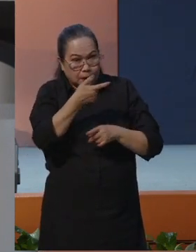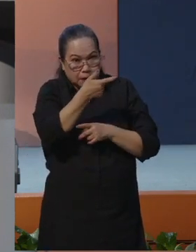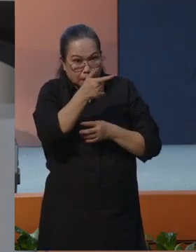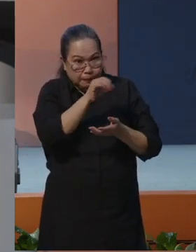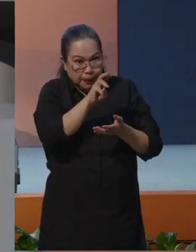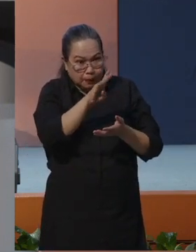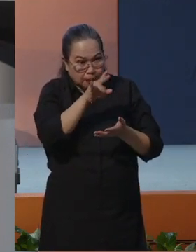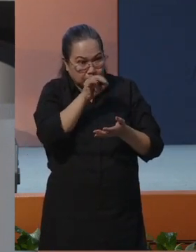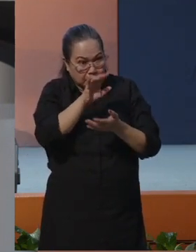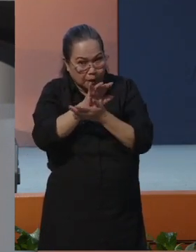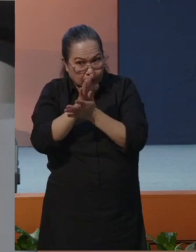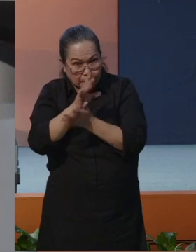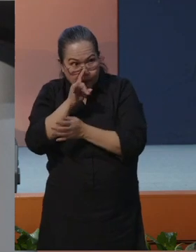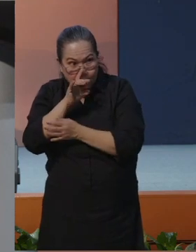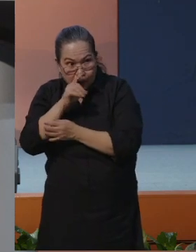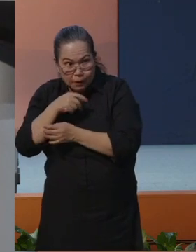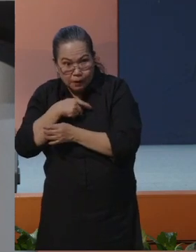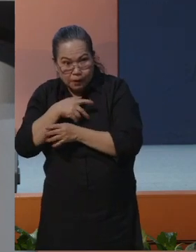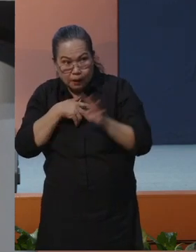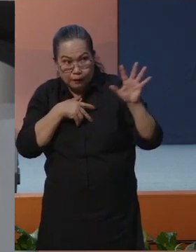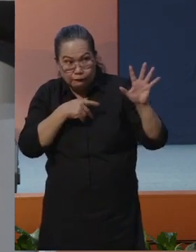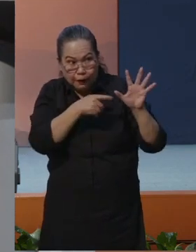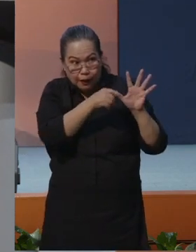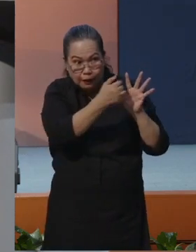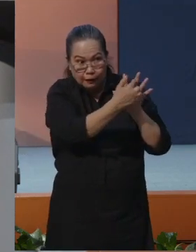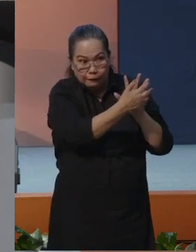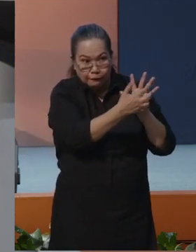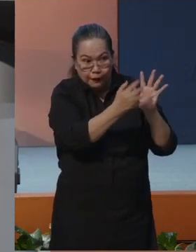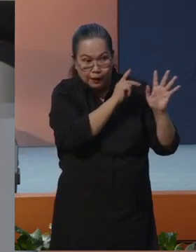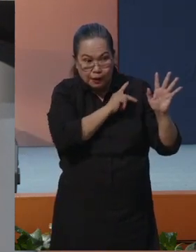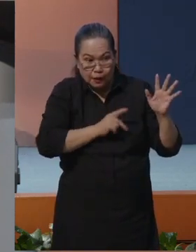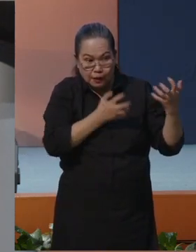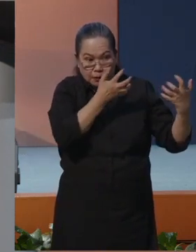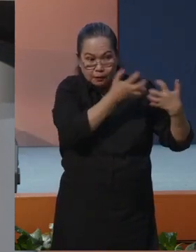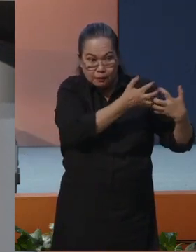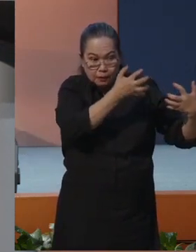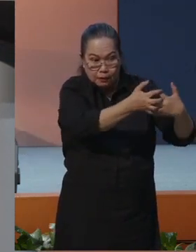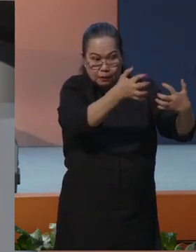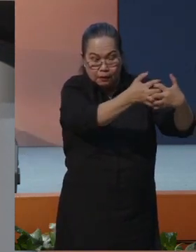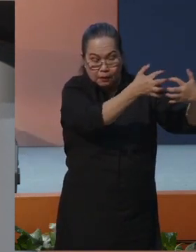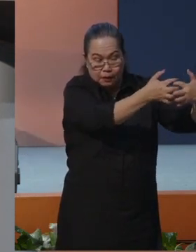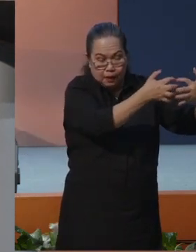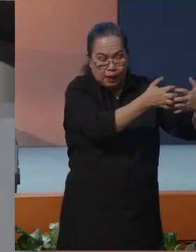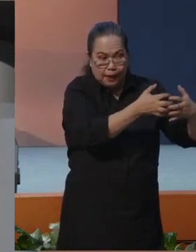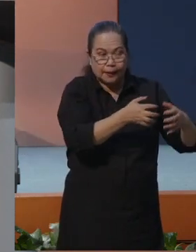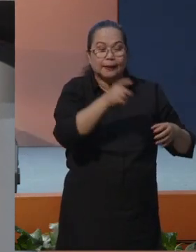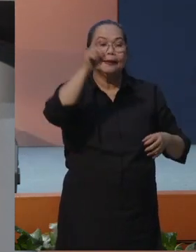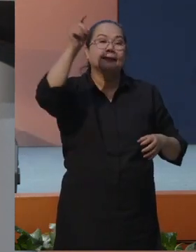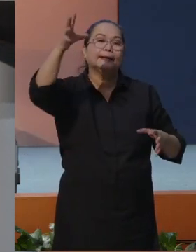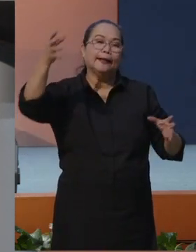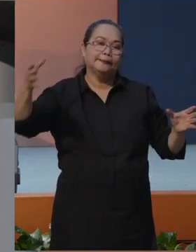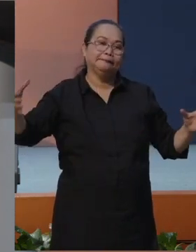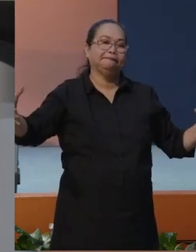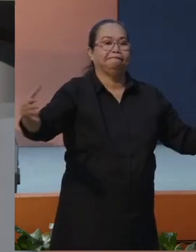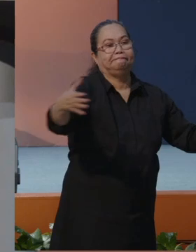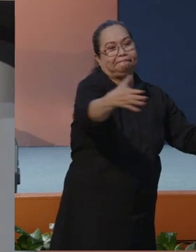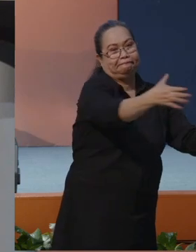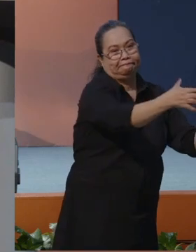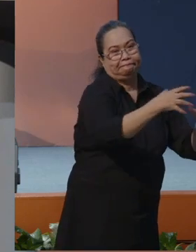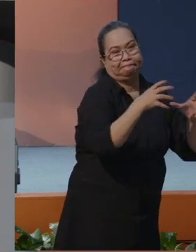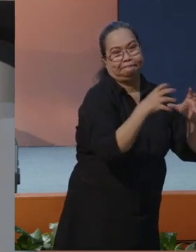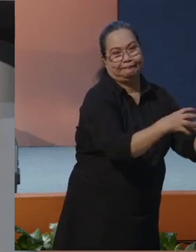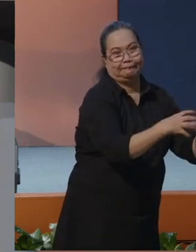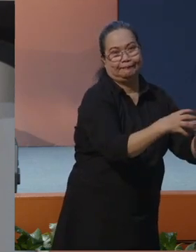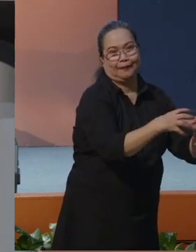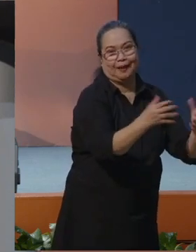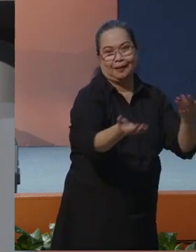ginawa niyong alipin. Ngayon may 5 hari na lalaban sa inyo. Aba hindi, tinipon lang yun ng Panginoon. Di ba nakita naman